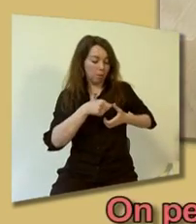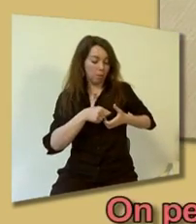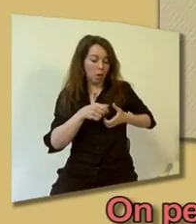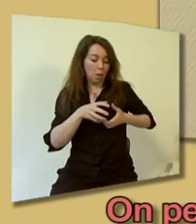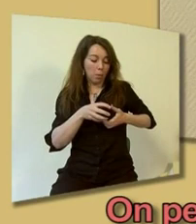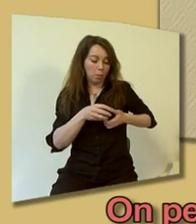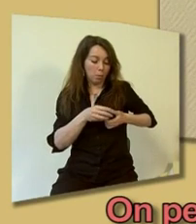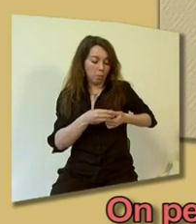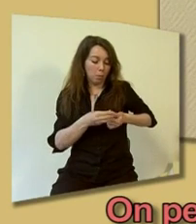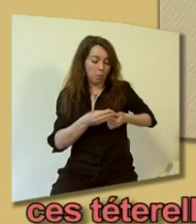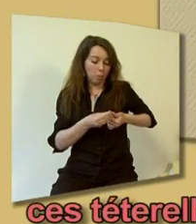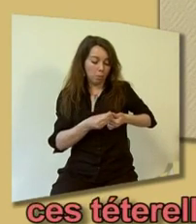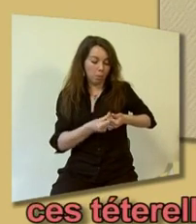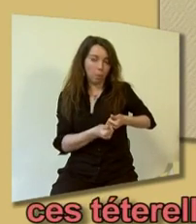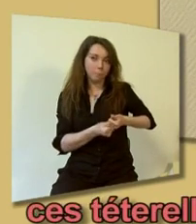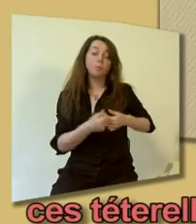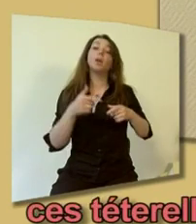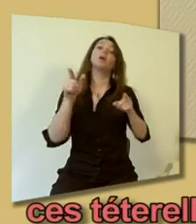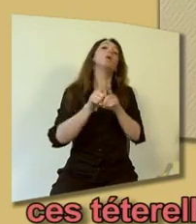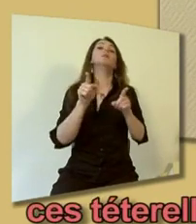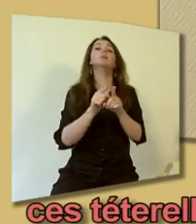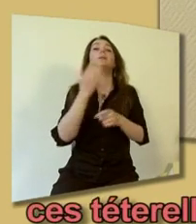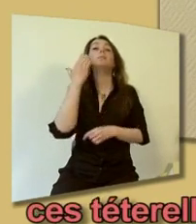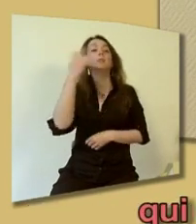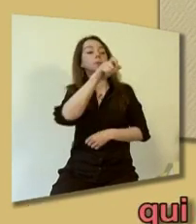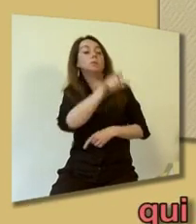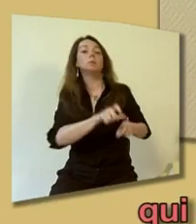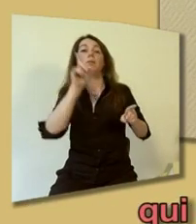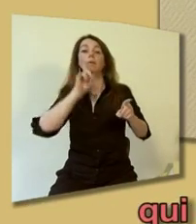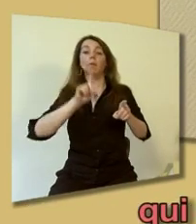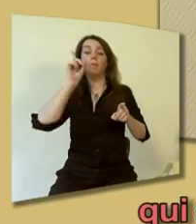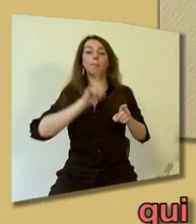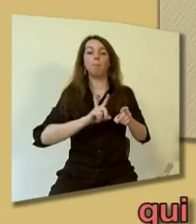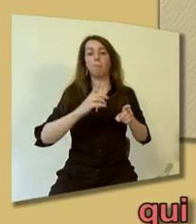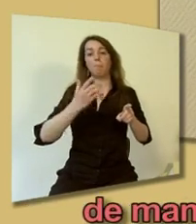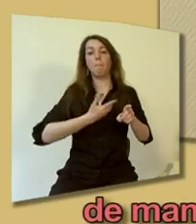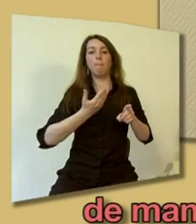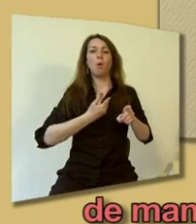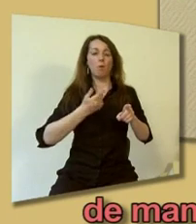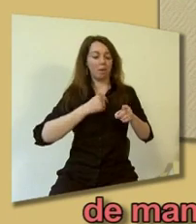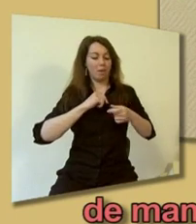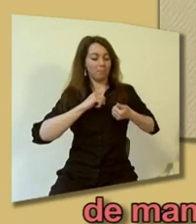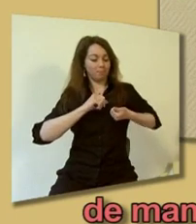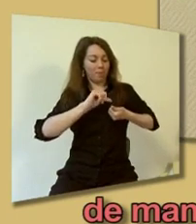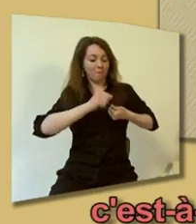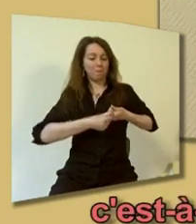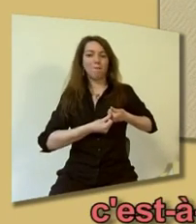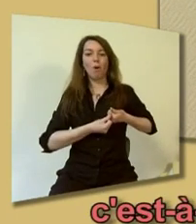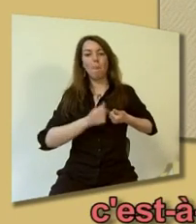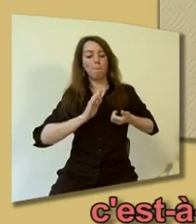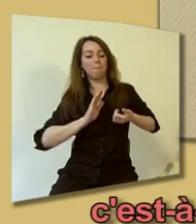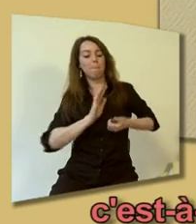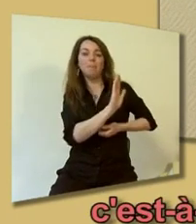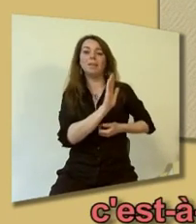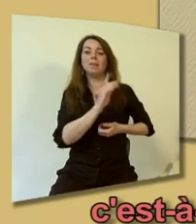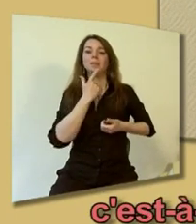On peut utiliser aussi ces tétrelles pour certaines mamans qui ont une forme de mamelon un petit peu